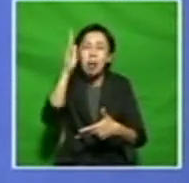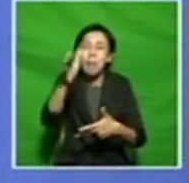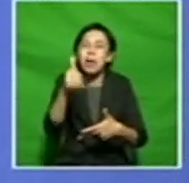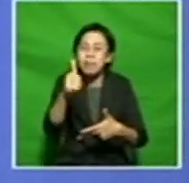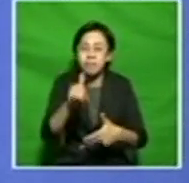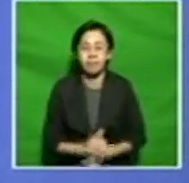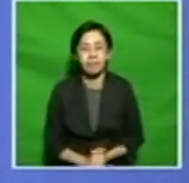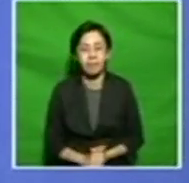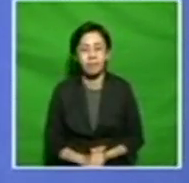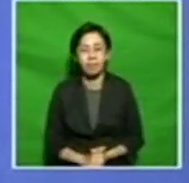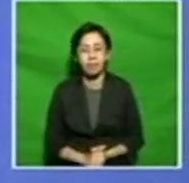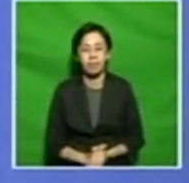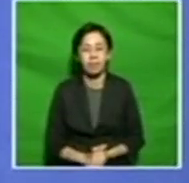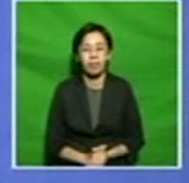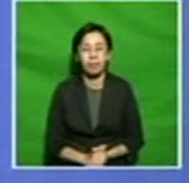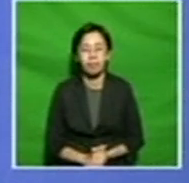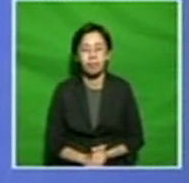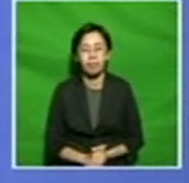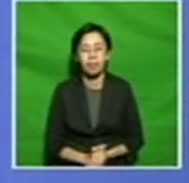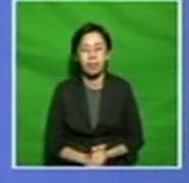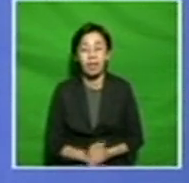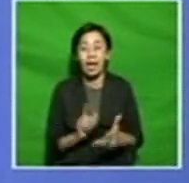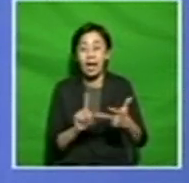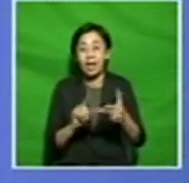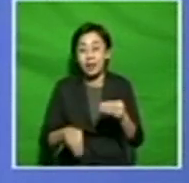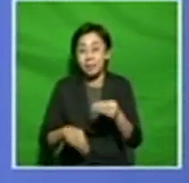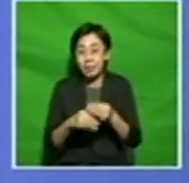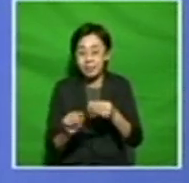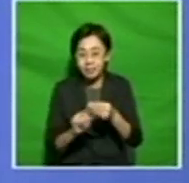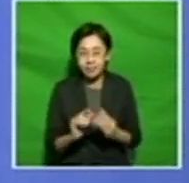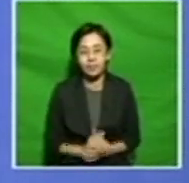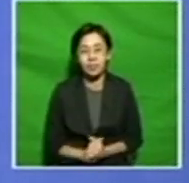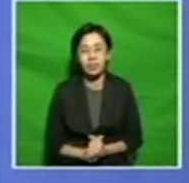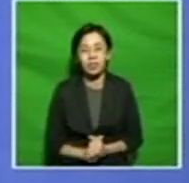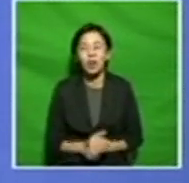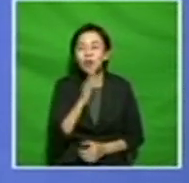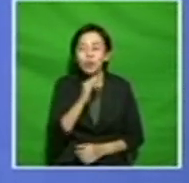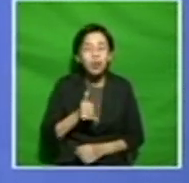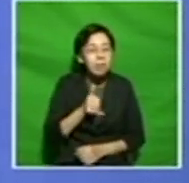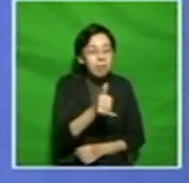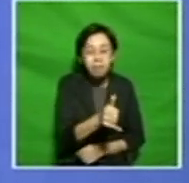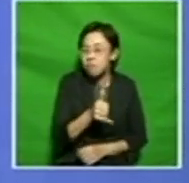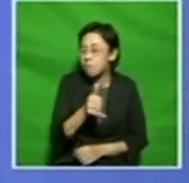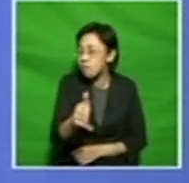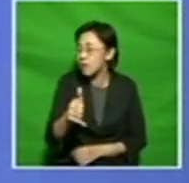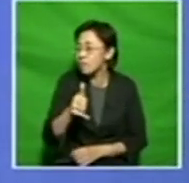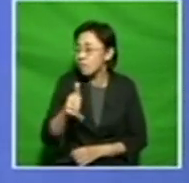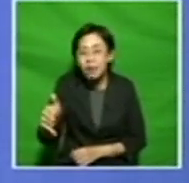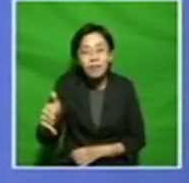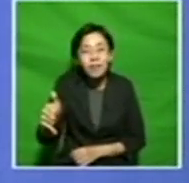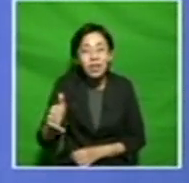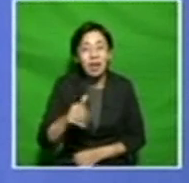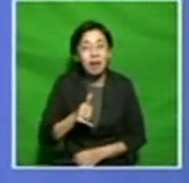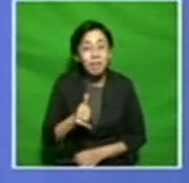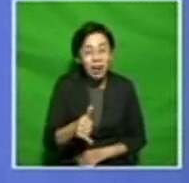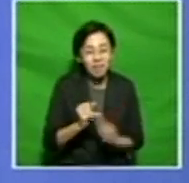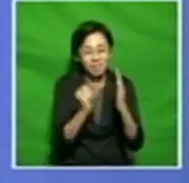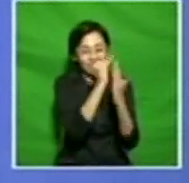ควรอีกชนิดหนึ่งก็คือเรื่องการเดินทางไปต่างจังหวั